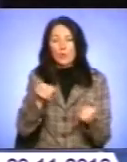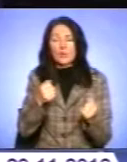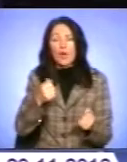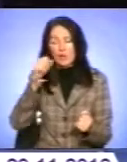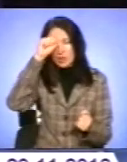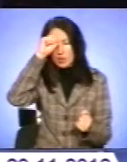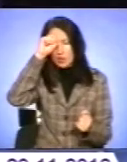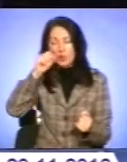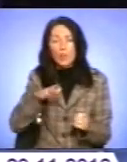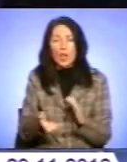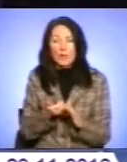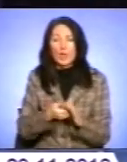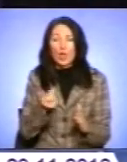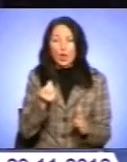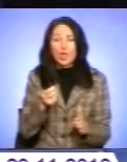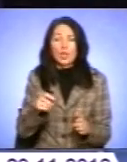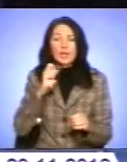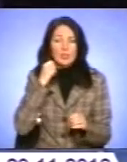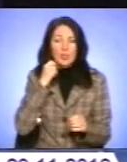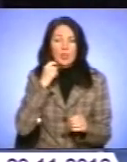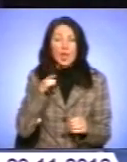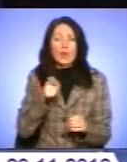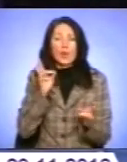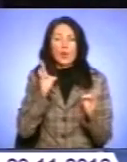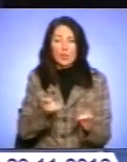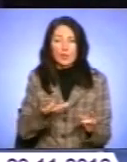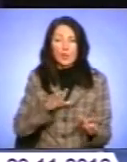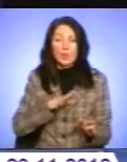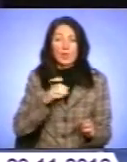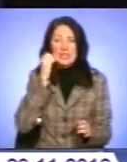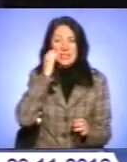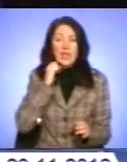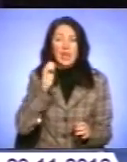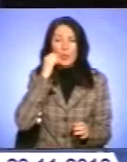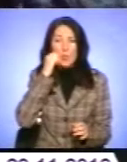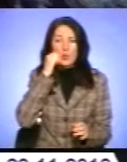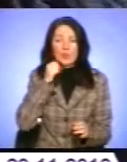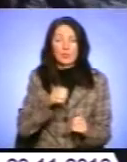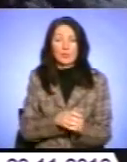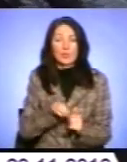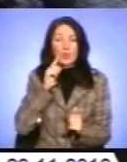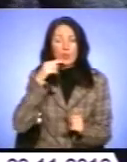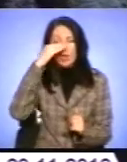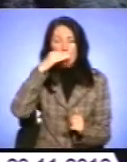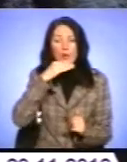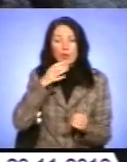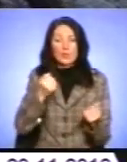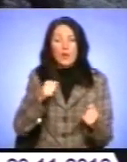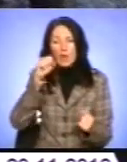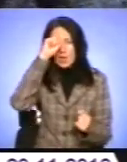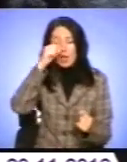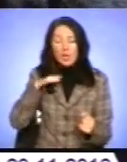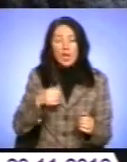бо бракнуло грошей на спиртне, а його жертвою стала старенька бабуся. Молодий батько взяв гріх на душу,